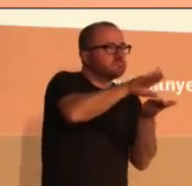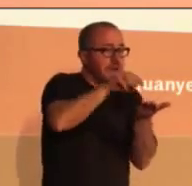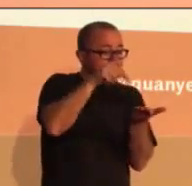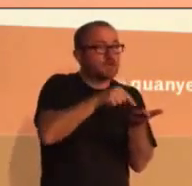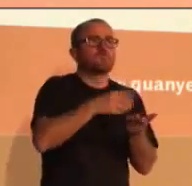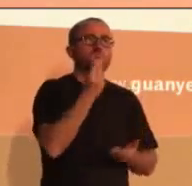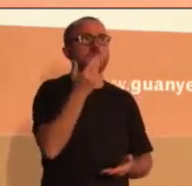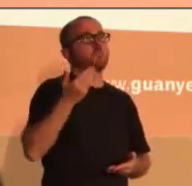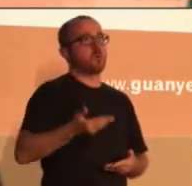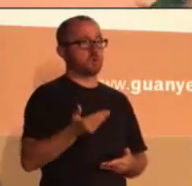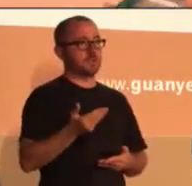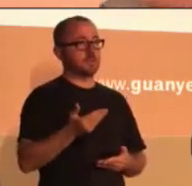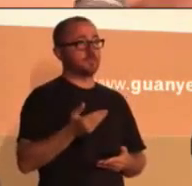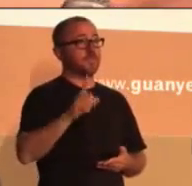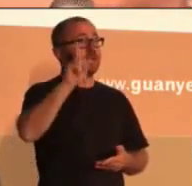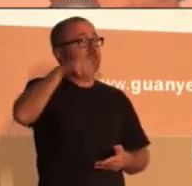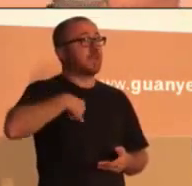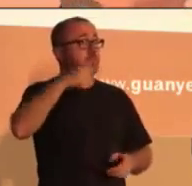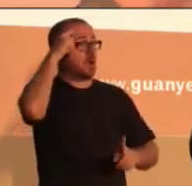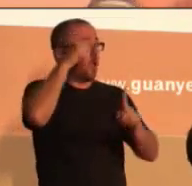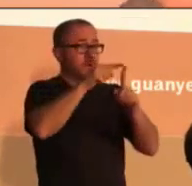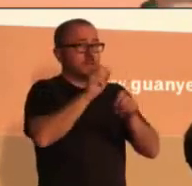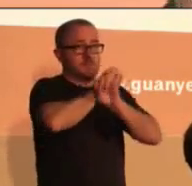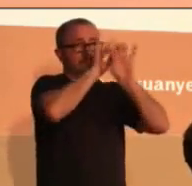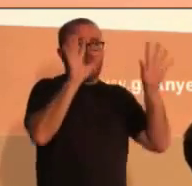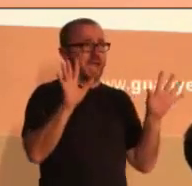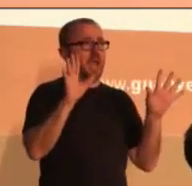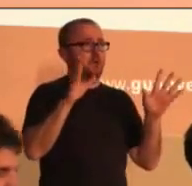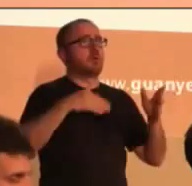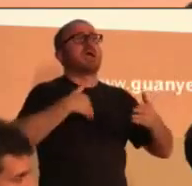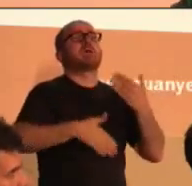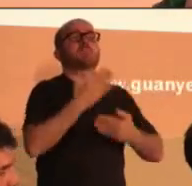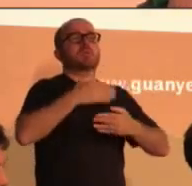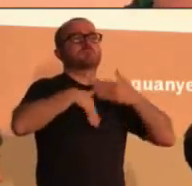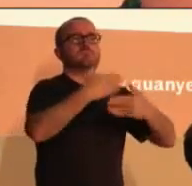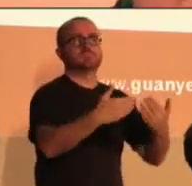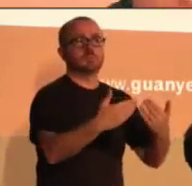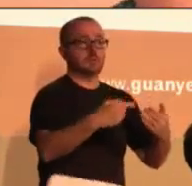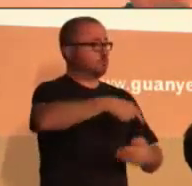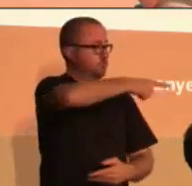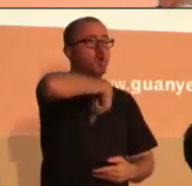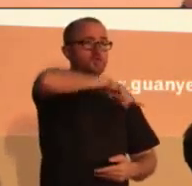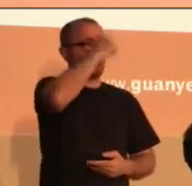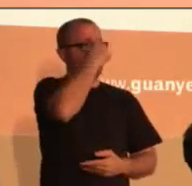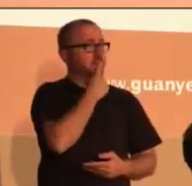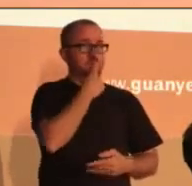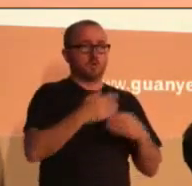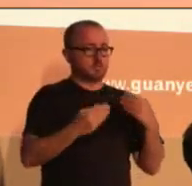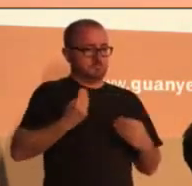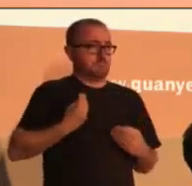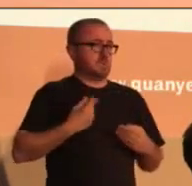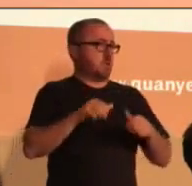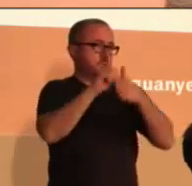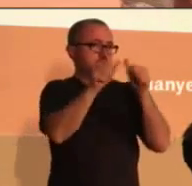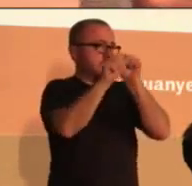I aleshores hem de ser coherents, si realment pensem en això, hem de ser coherents i començar per nosaltres mateixes, no? I hem de deixar precisament que les